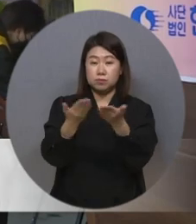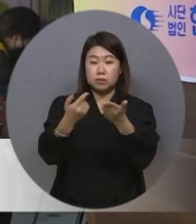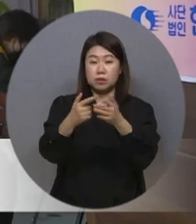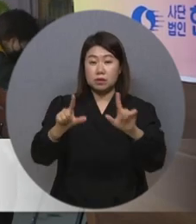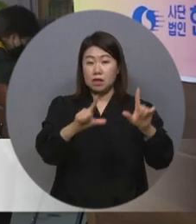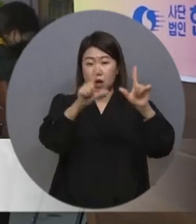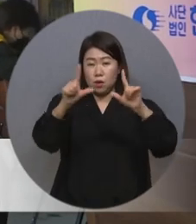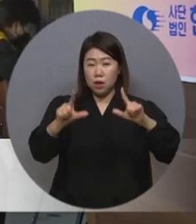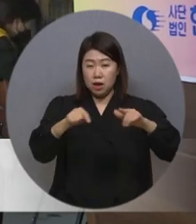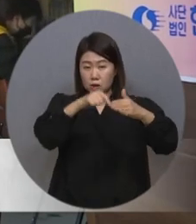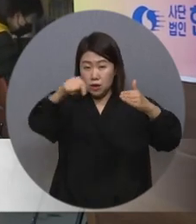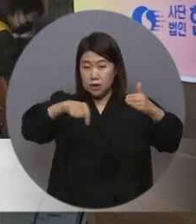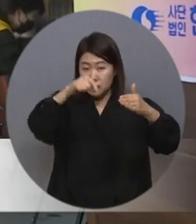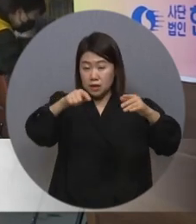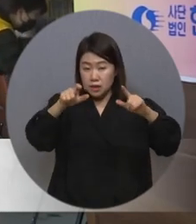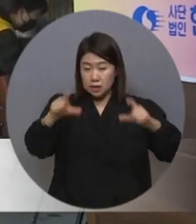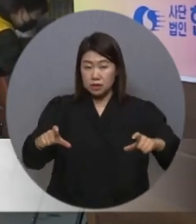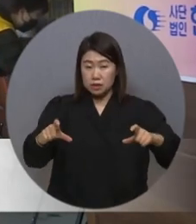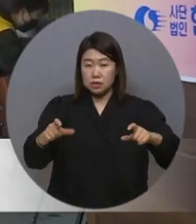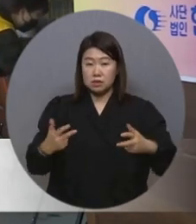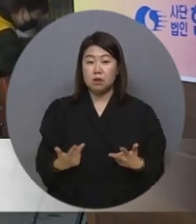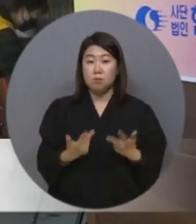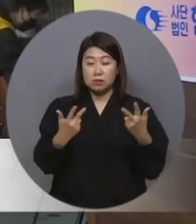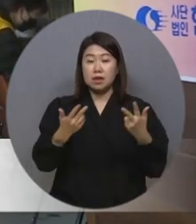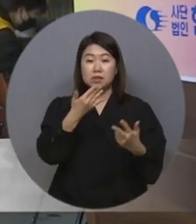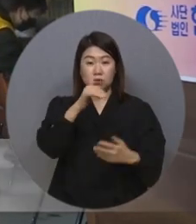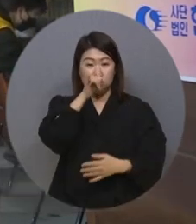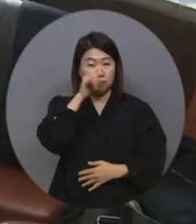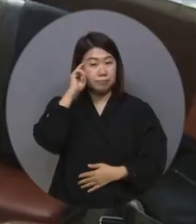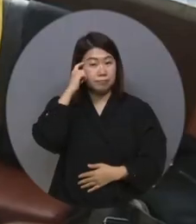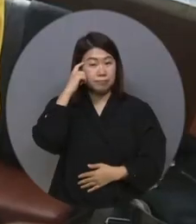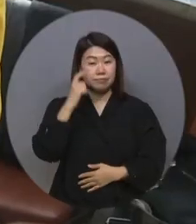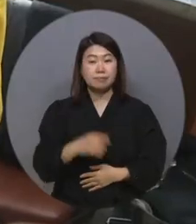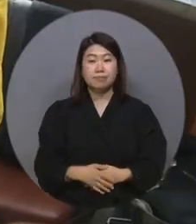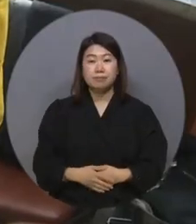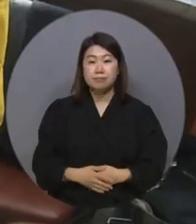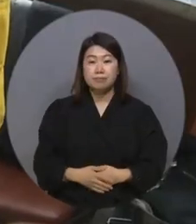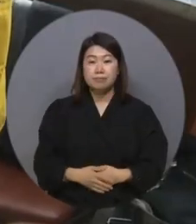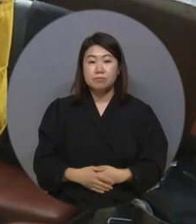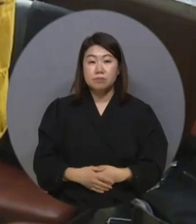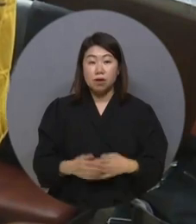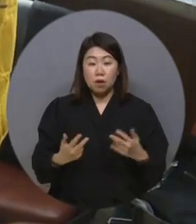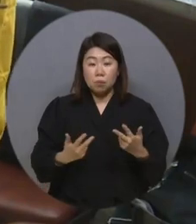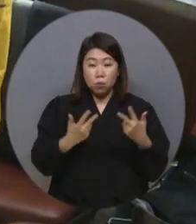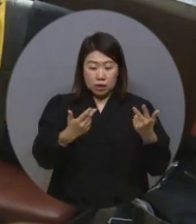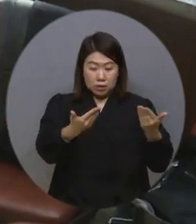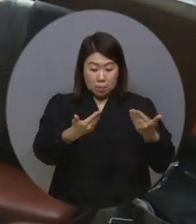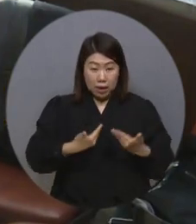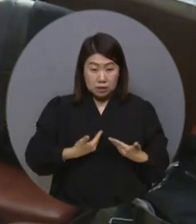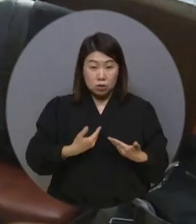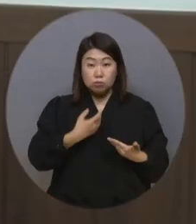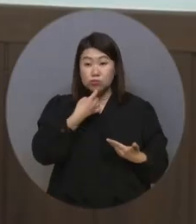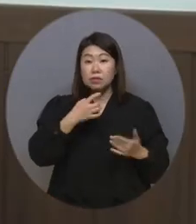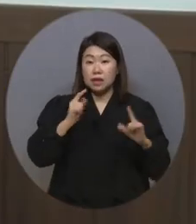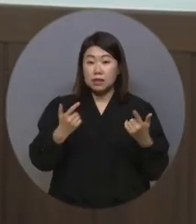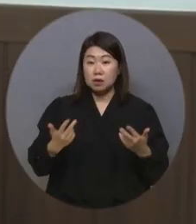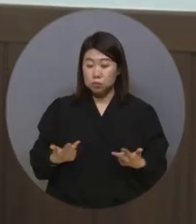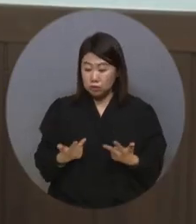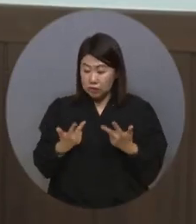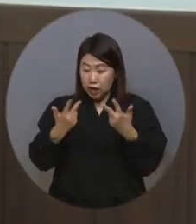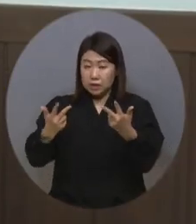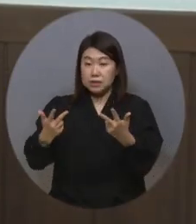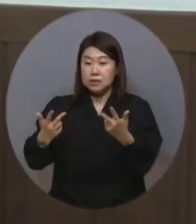같이 분장을 함께 할 수 있는 그런 부분이라고 보시면 됩니다. 봉사는 받는 사람만이 아니라 봉사를